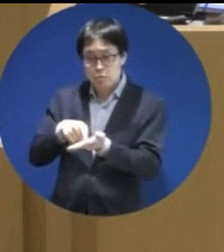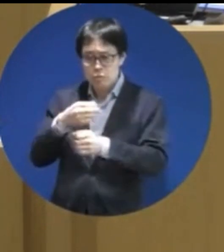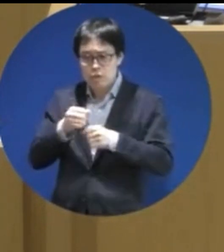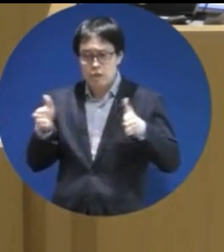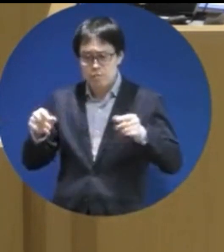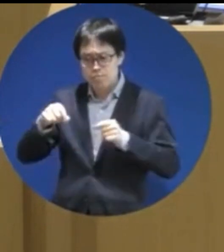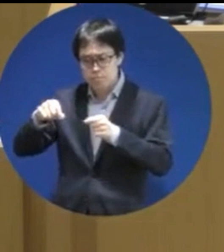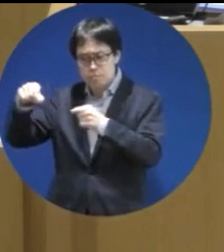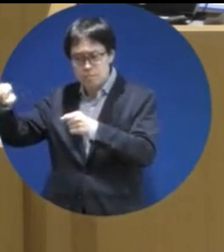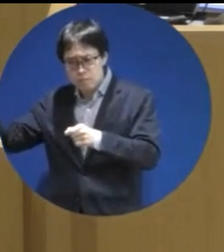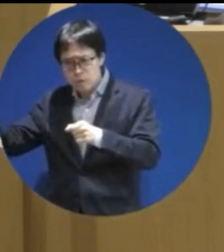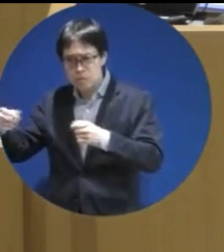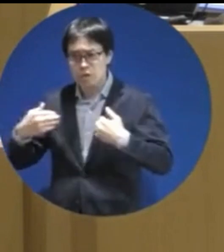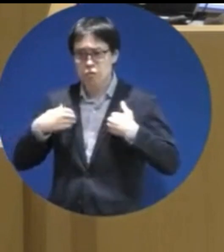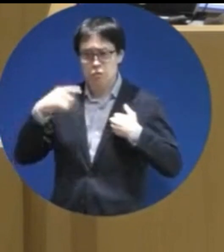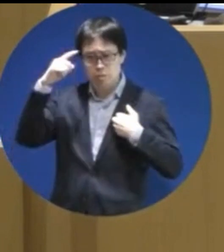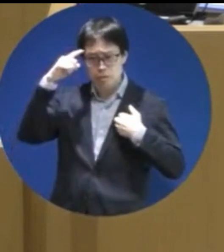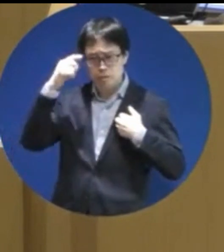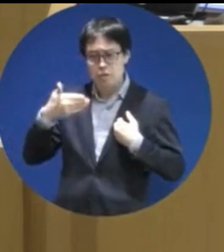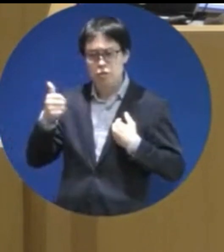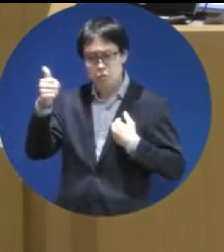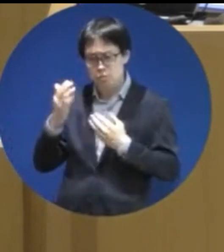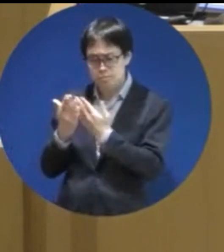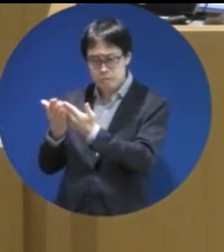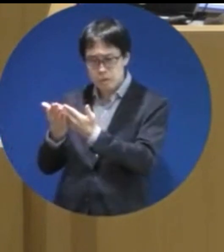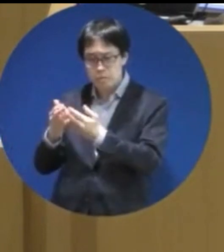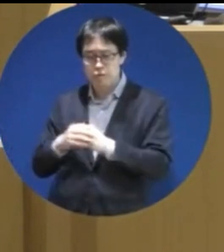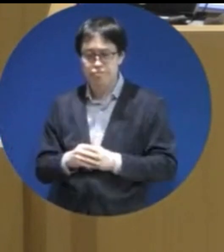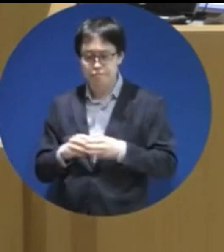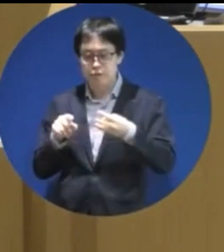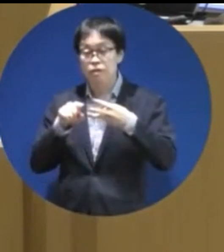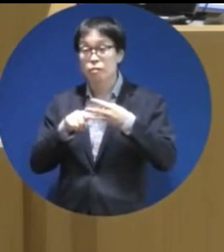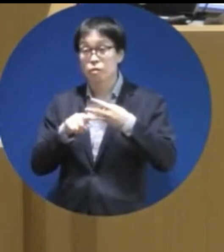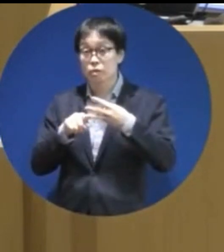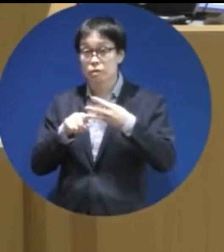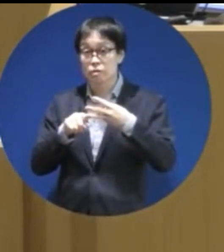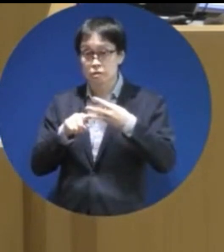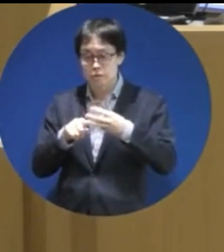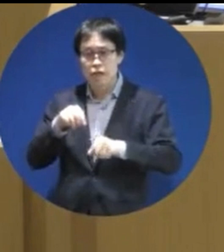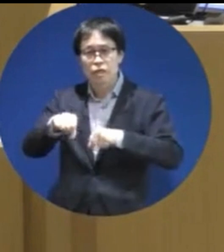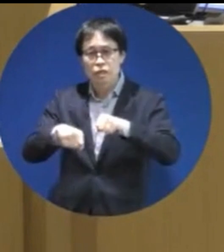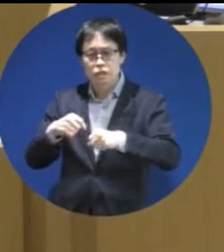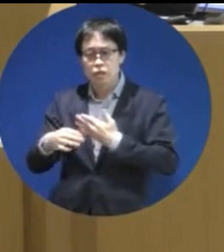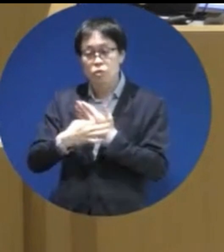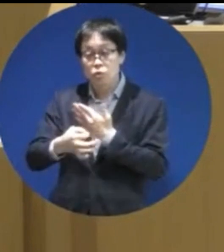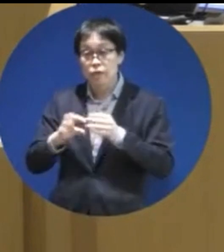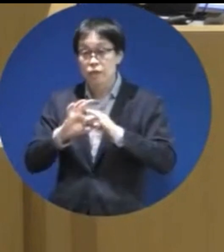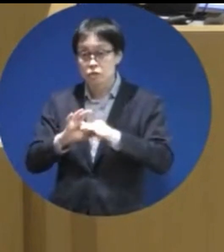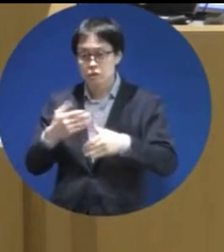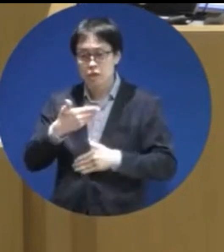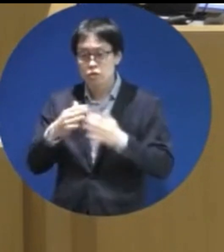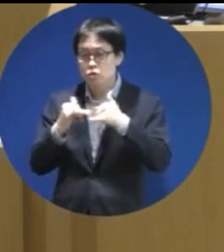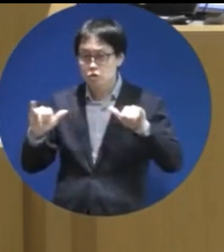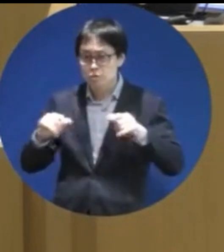延長が必要と考えます。区長に所見を伺います。3番目の質問です。自転車の保険に関しての区民